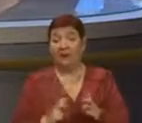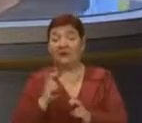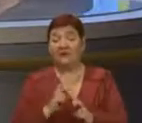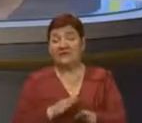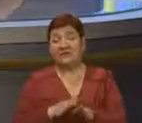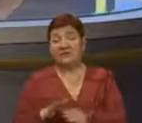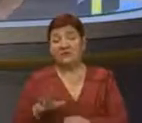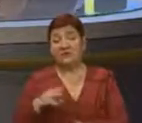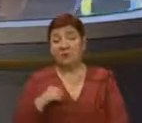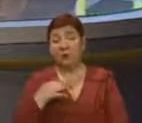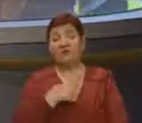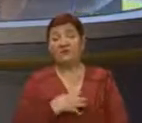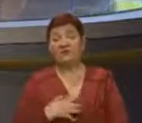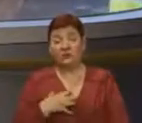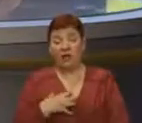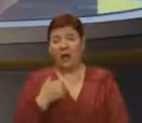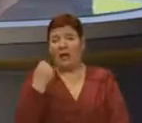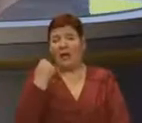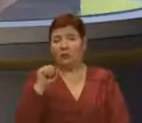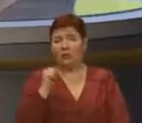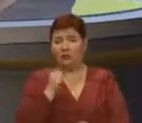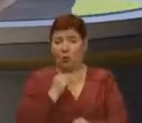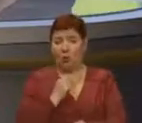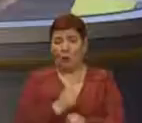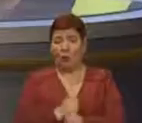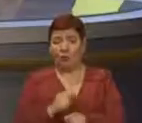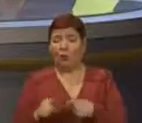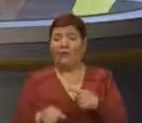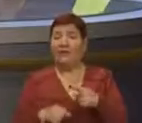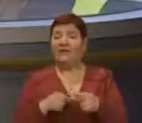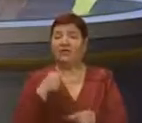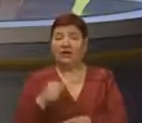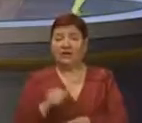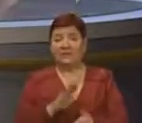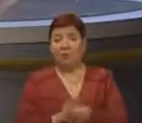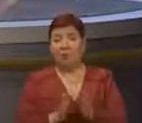здійснювати свою важливу, а подекуди героїчну роботу через умови війни.